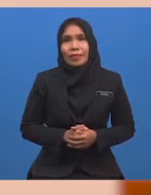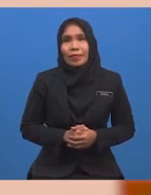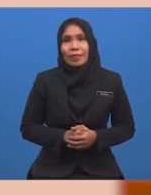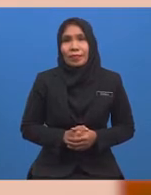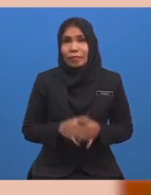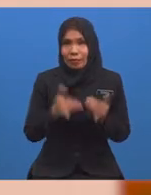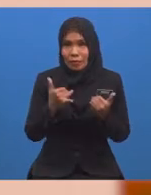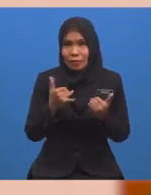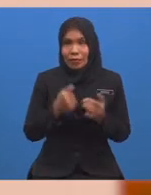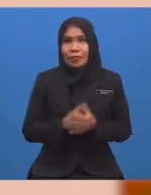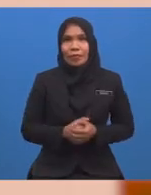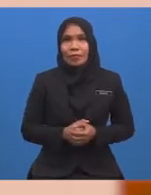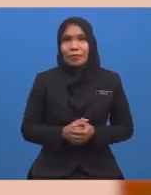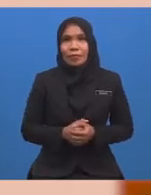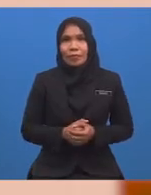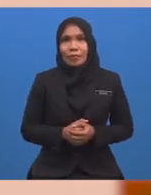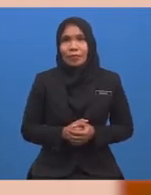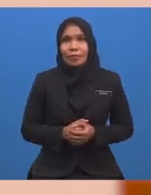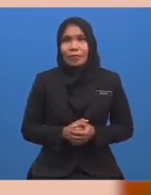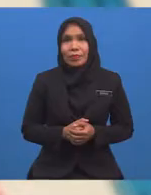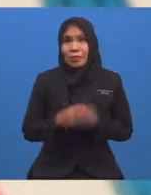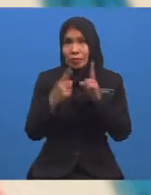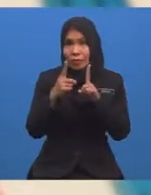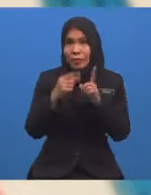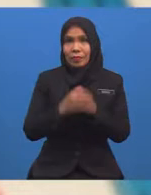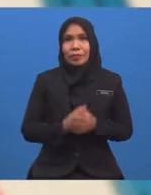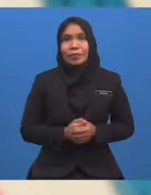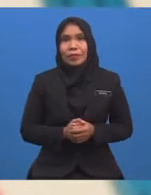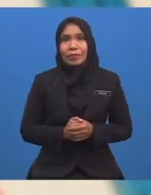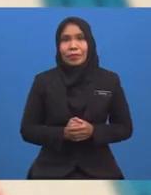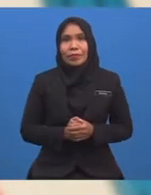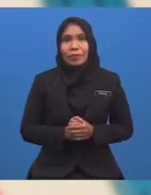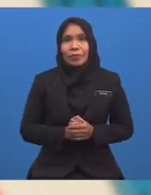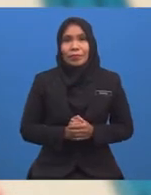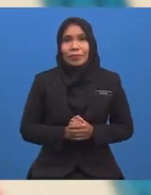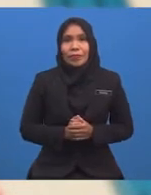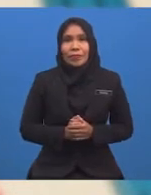tapi sekarang cube menjawab Hai